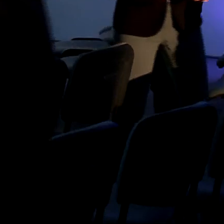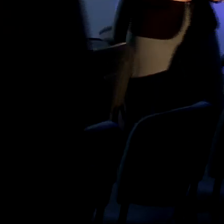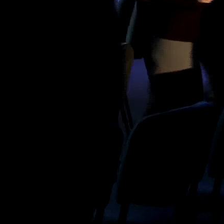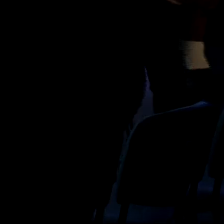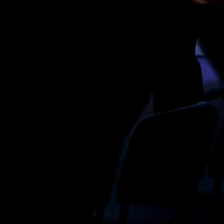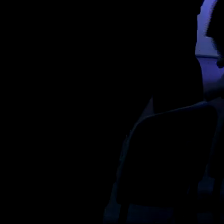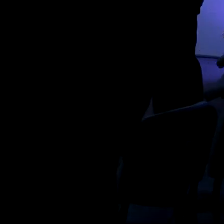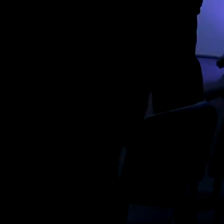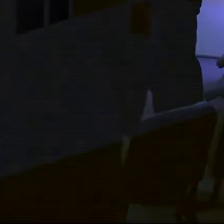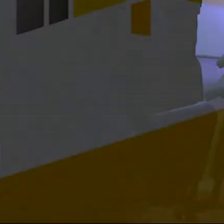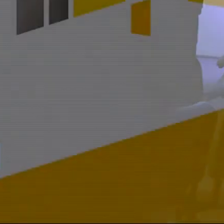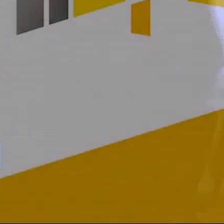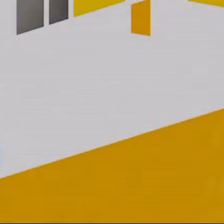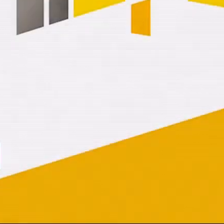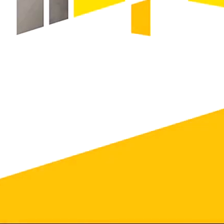Dziękuję.